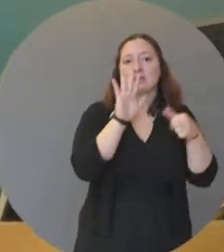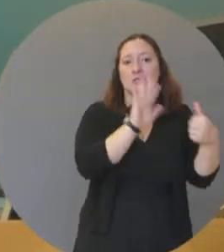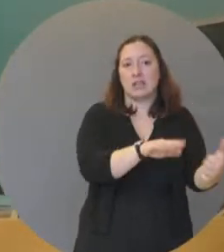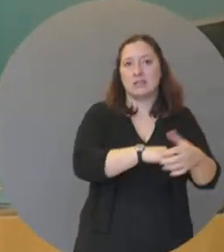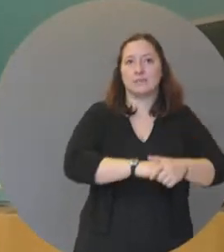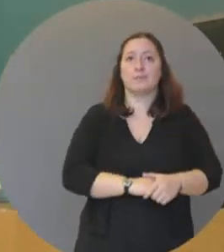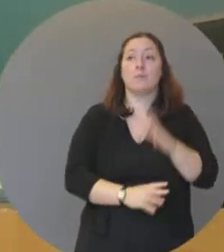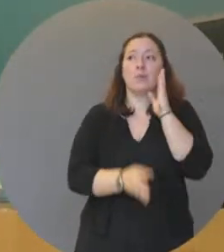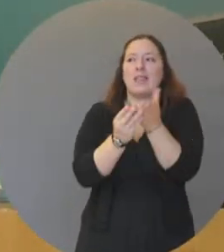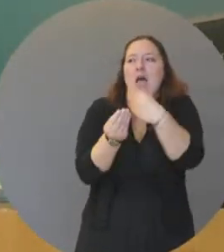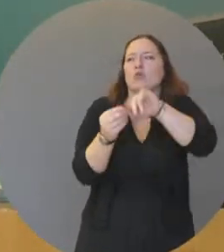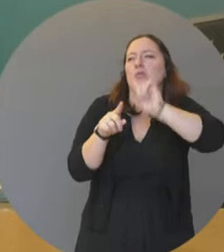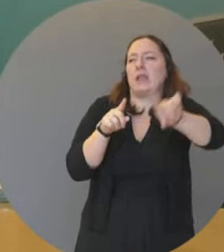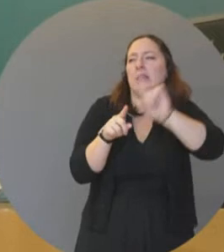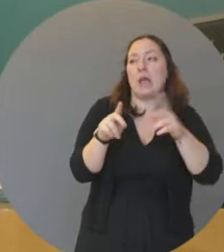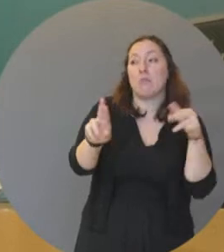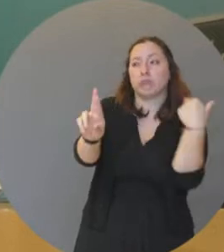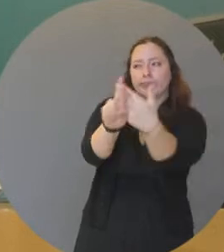supplémentaires